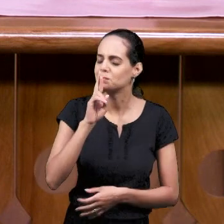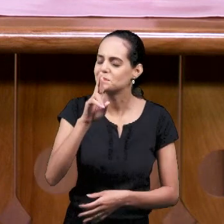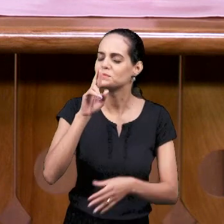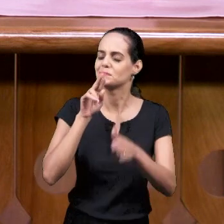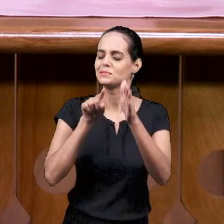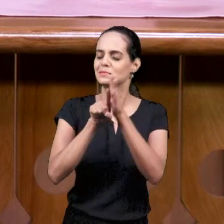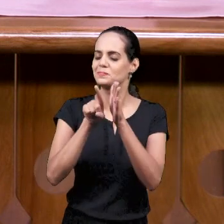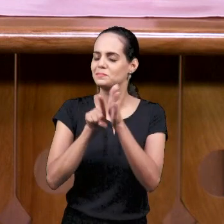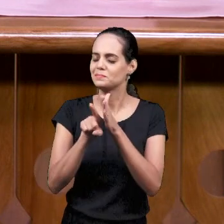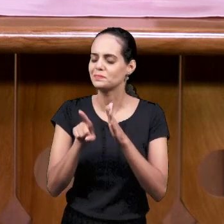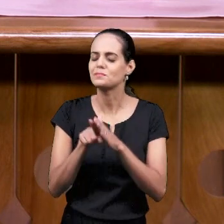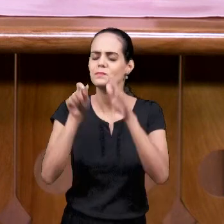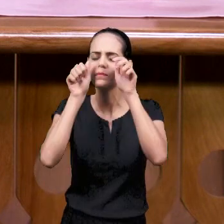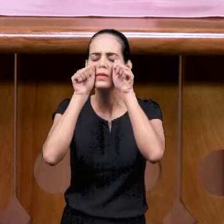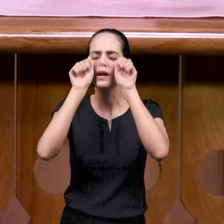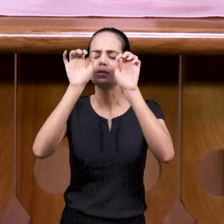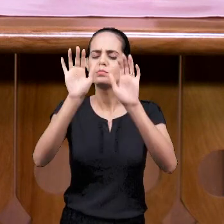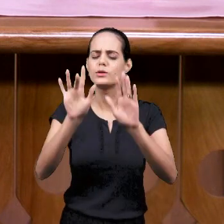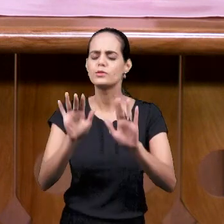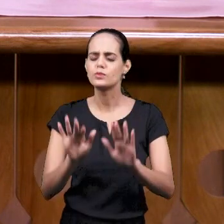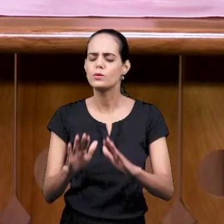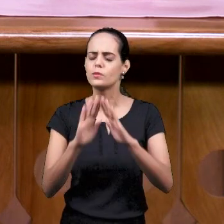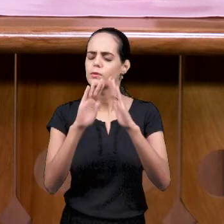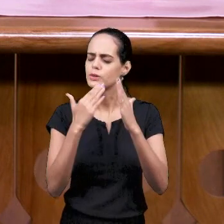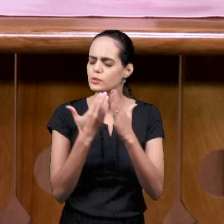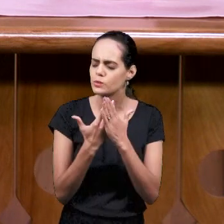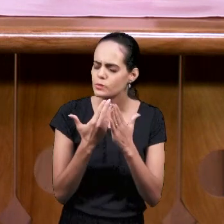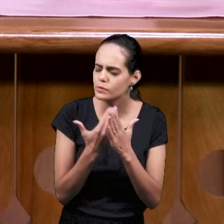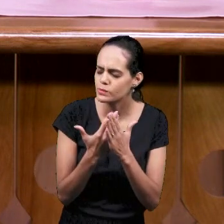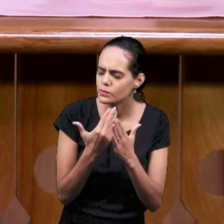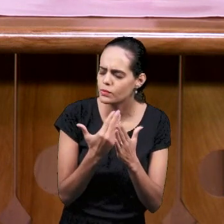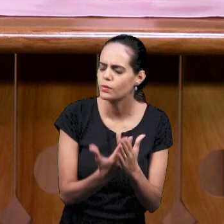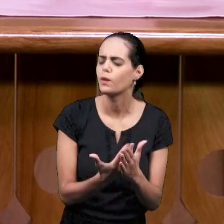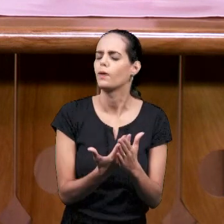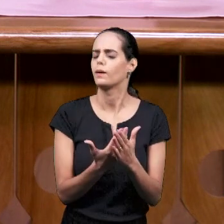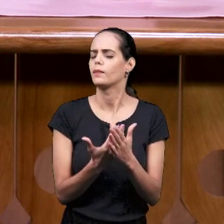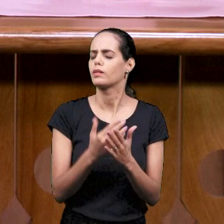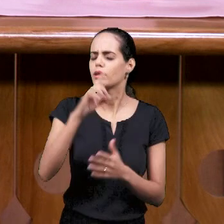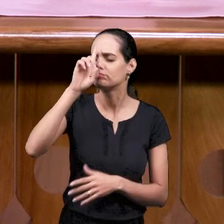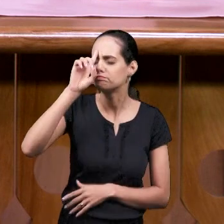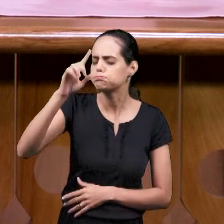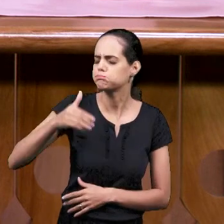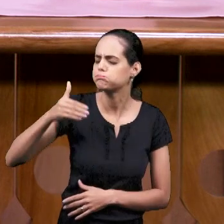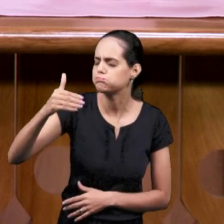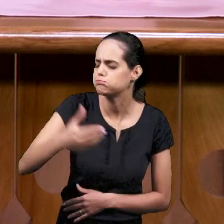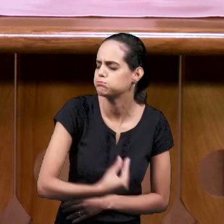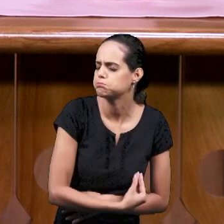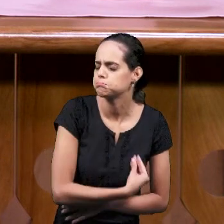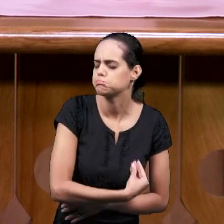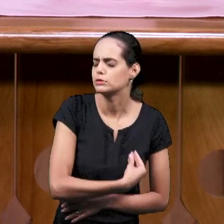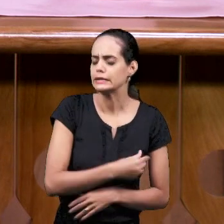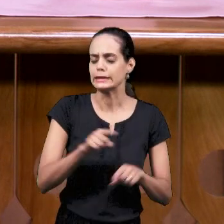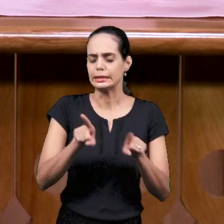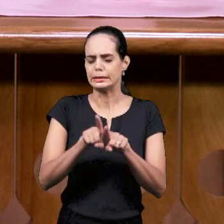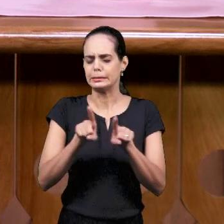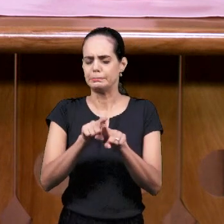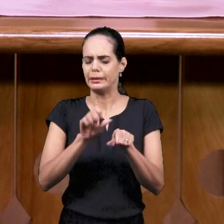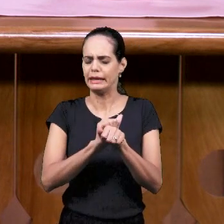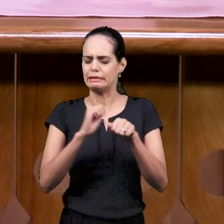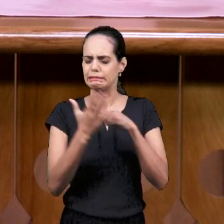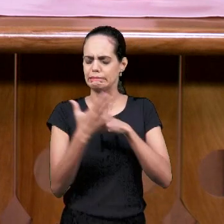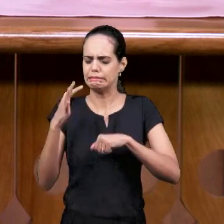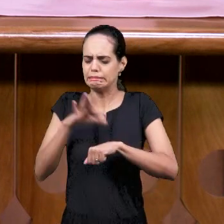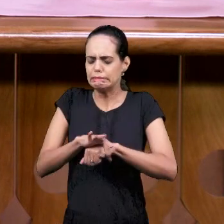dans les réponses aux questions. Bénis aussi, Seigneur Dieu, dans les écoles, dans les études, dans la vie séculaire. Délivre, Seigneur, de